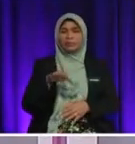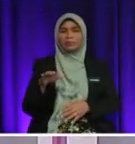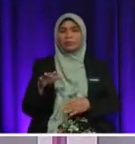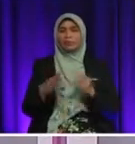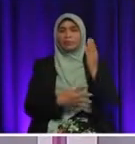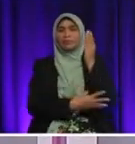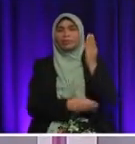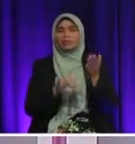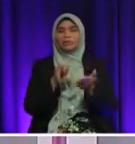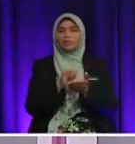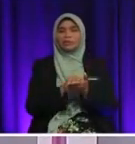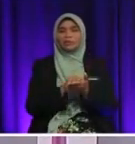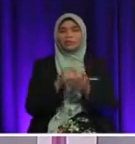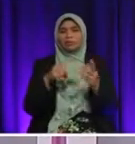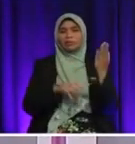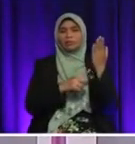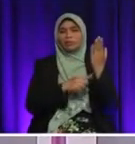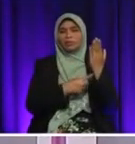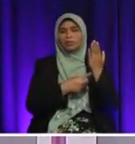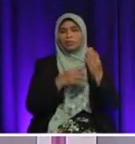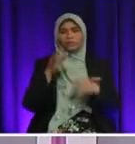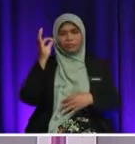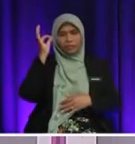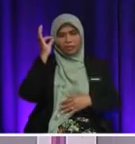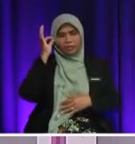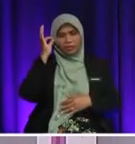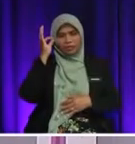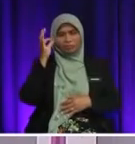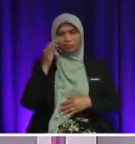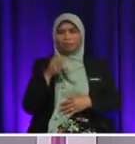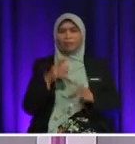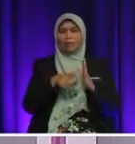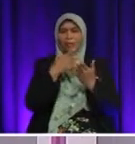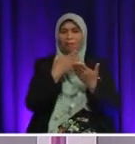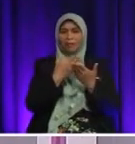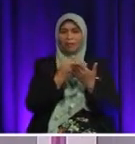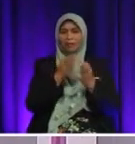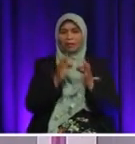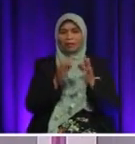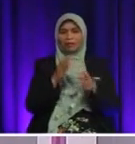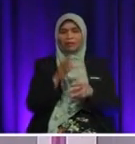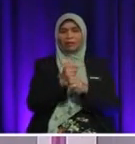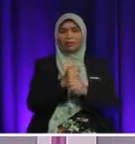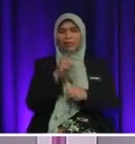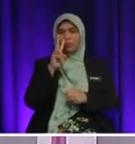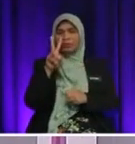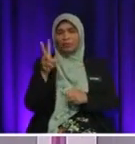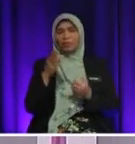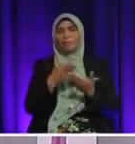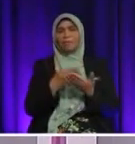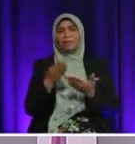pun mulalah berfikir, alangkah baiknya kalau dapat dua-dua barang tersebut. Okey, jadi